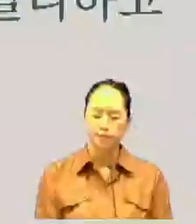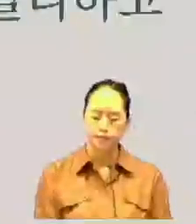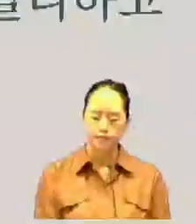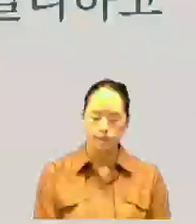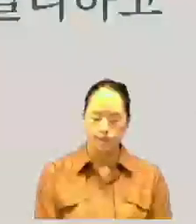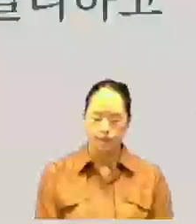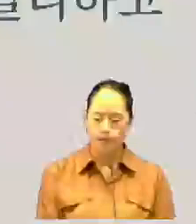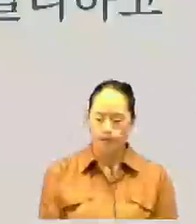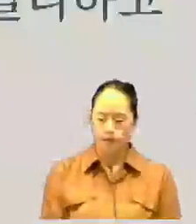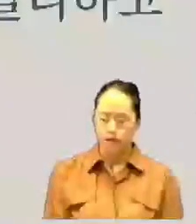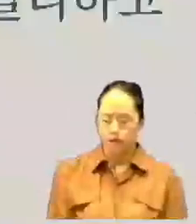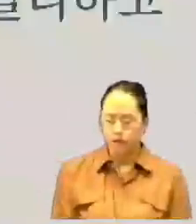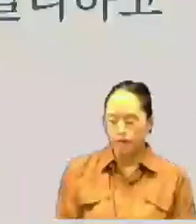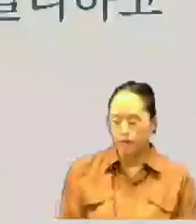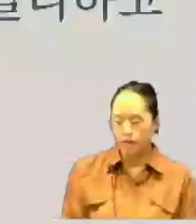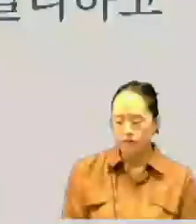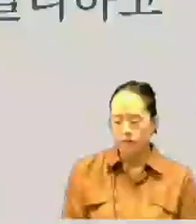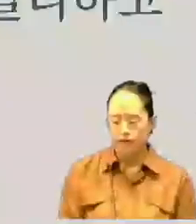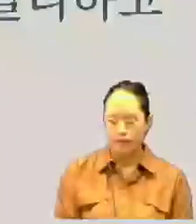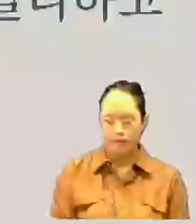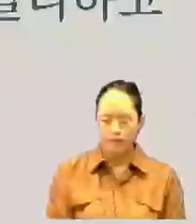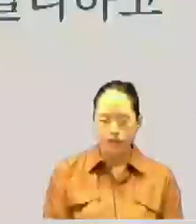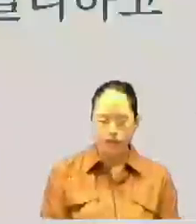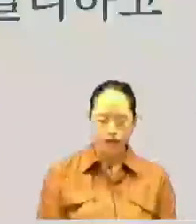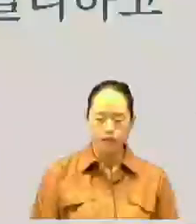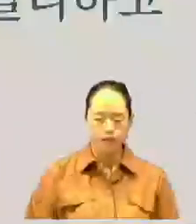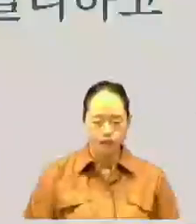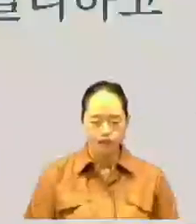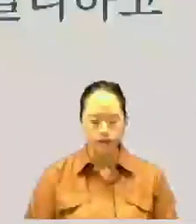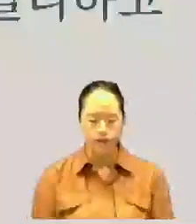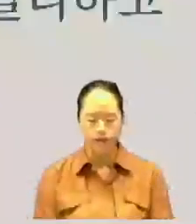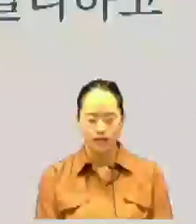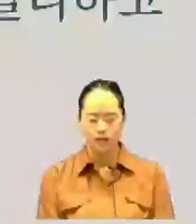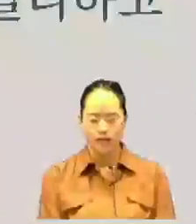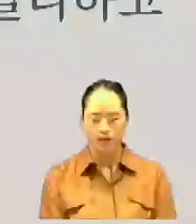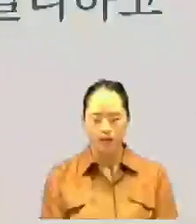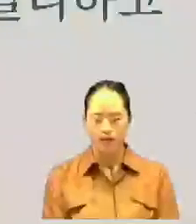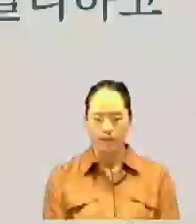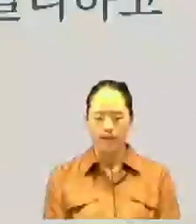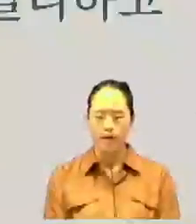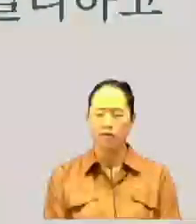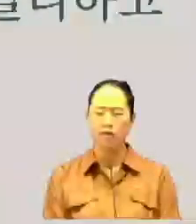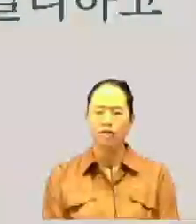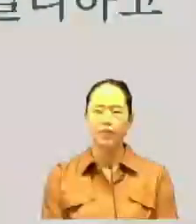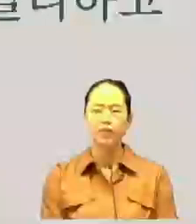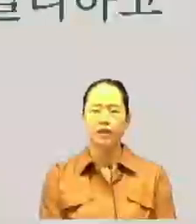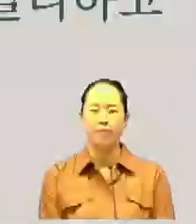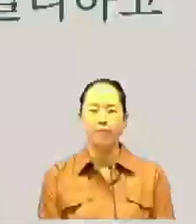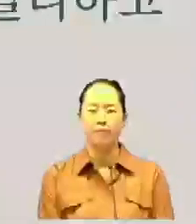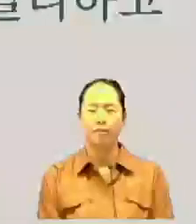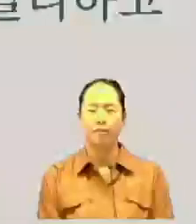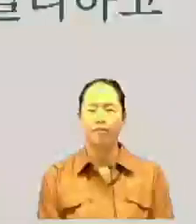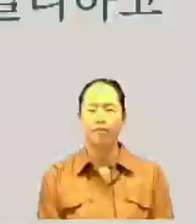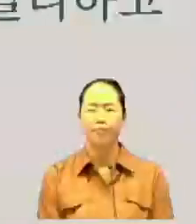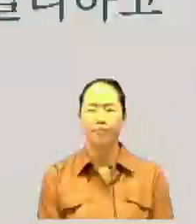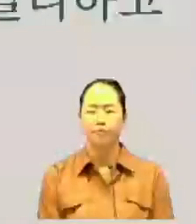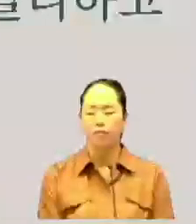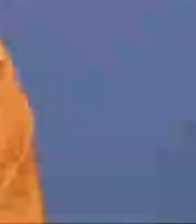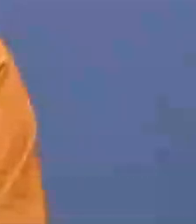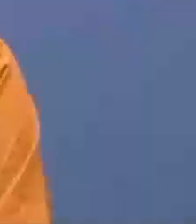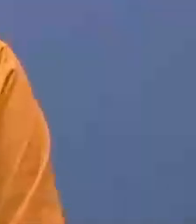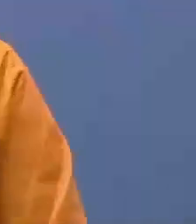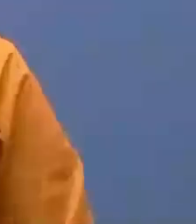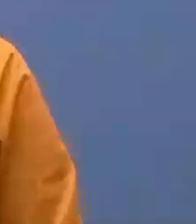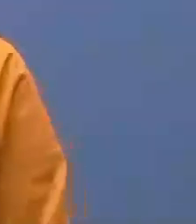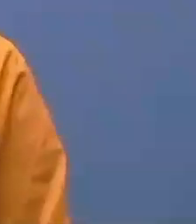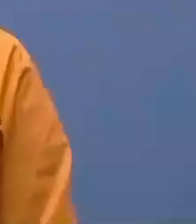好像做的什么呀，一定就像是有些时候孩子是不明